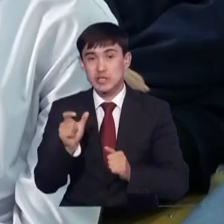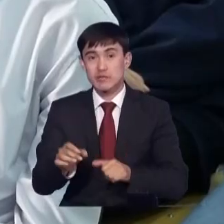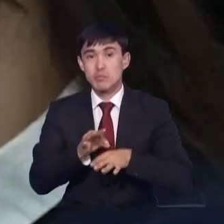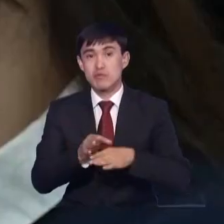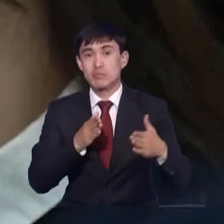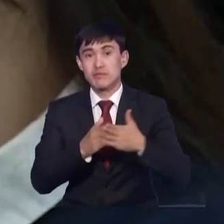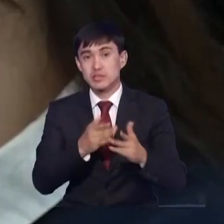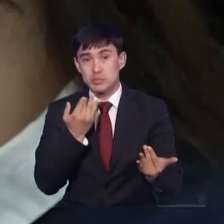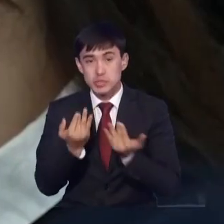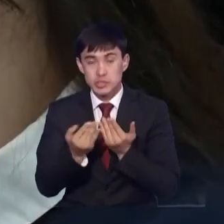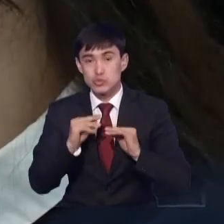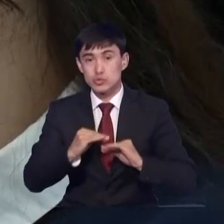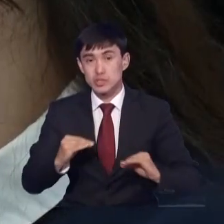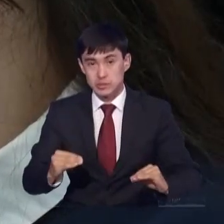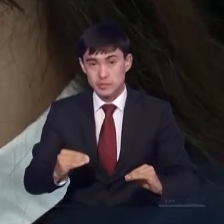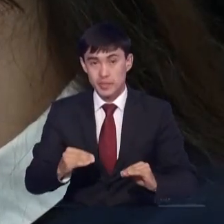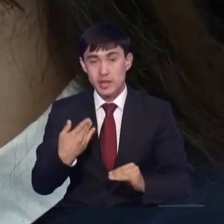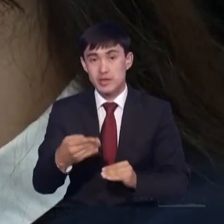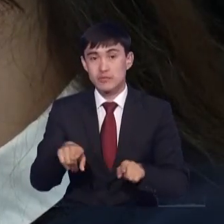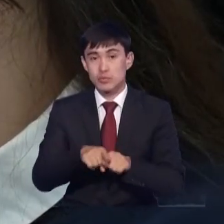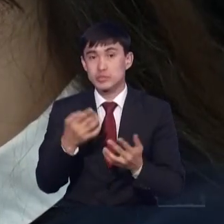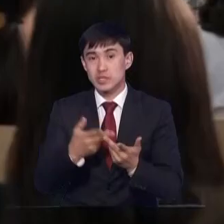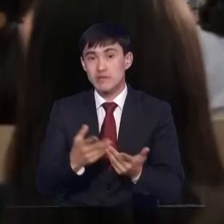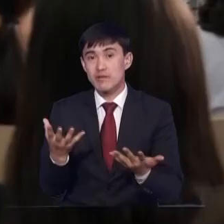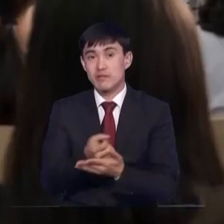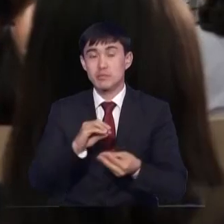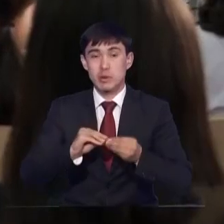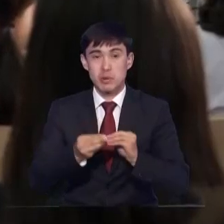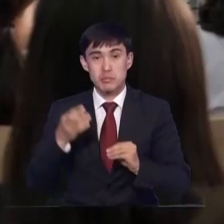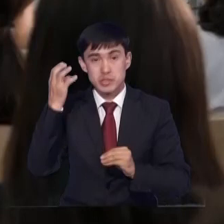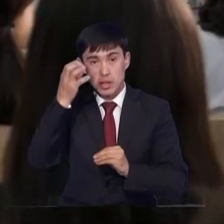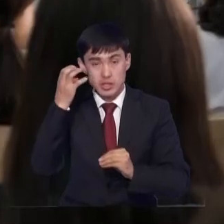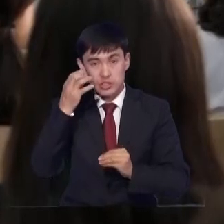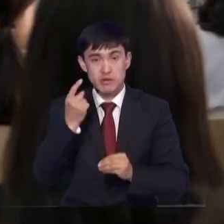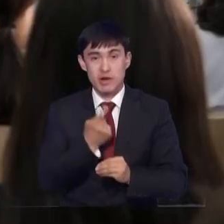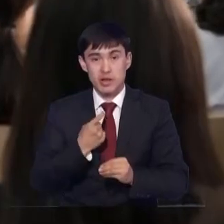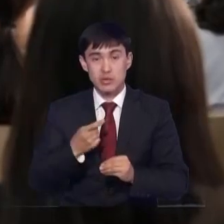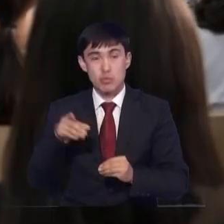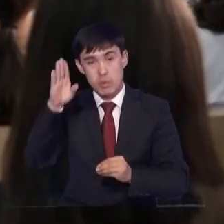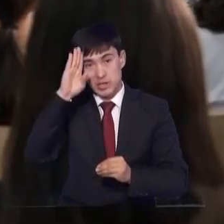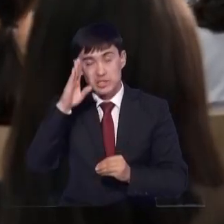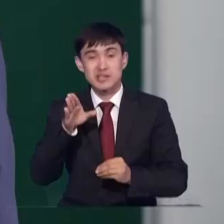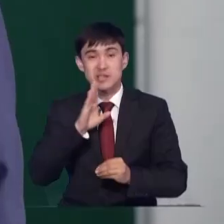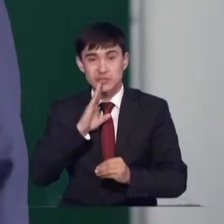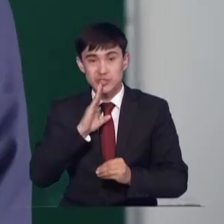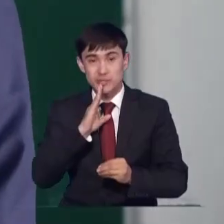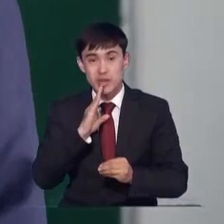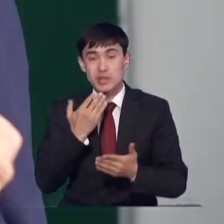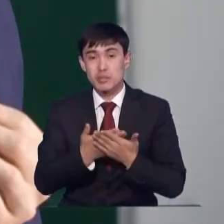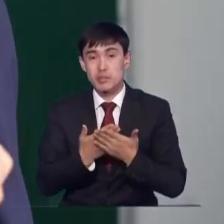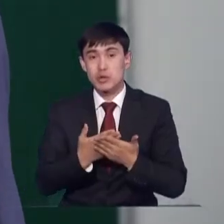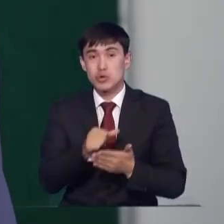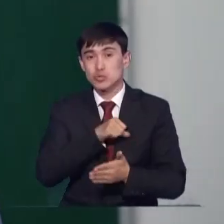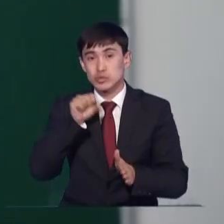профилактические беседы с учащимися они в том числе выявляют проблемы психологического характера у мальчиков и девочек например